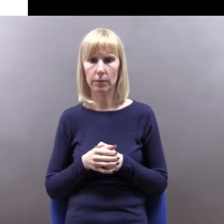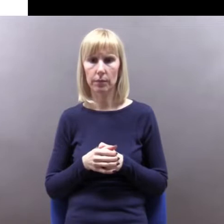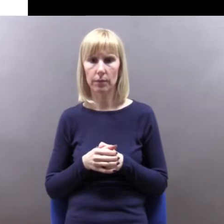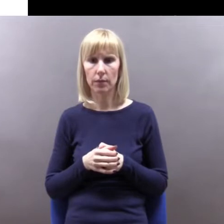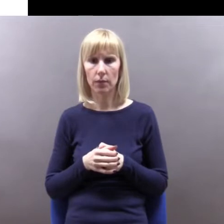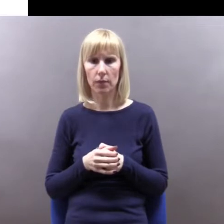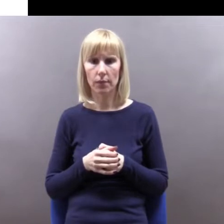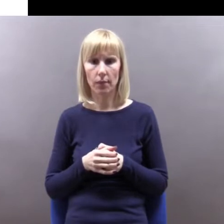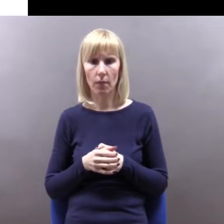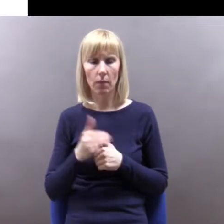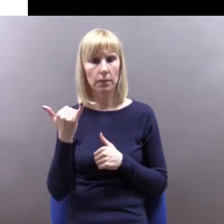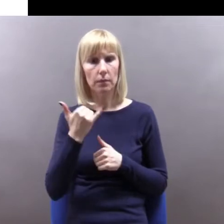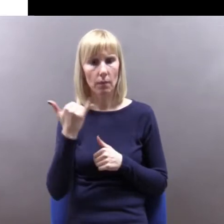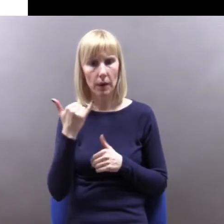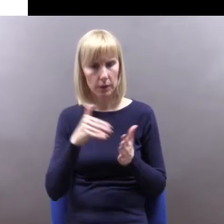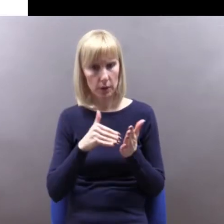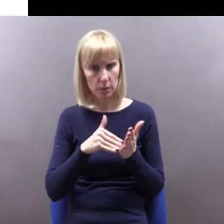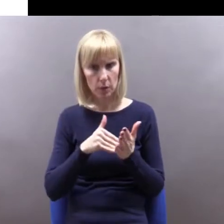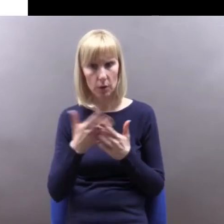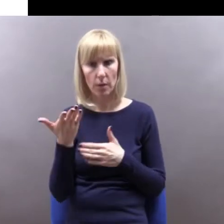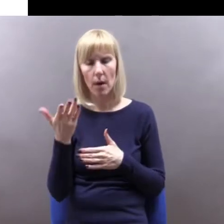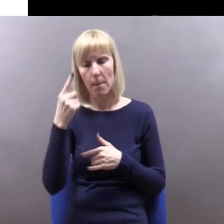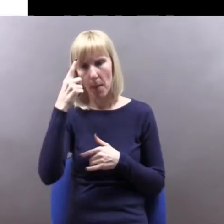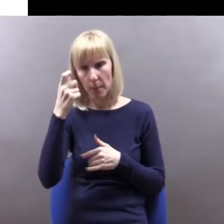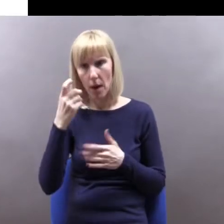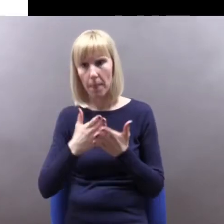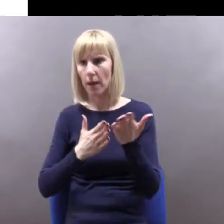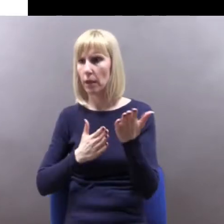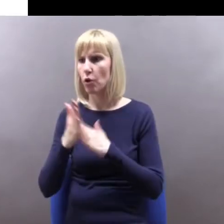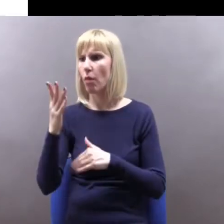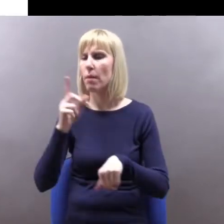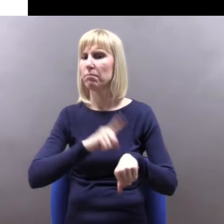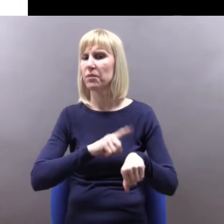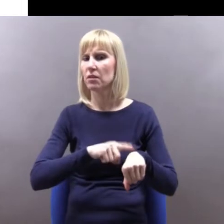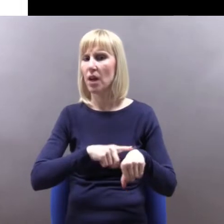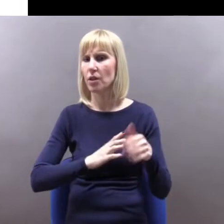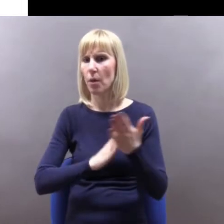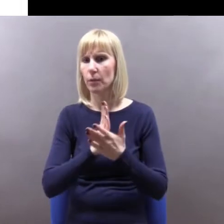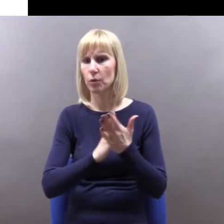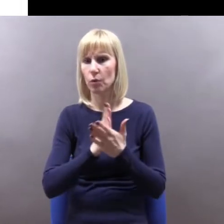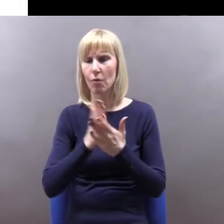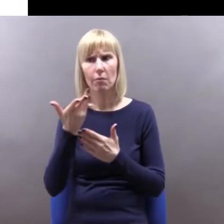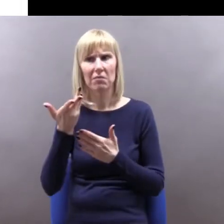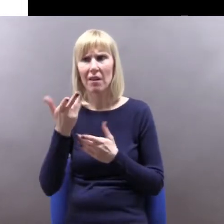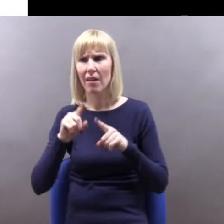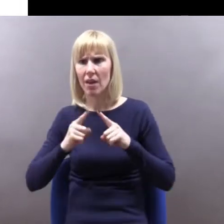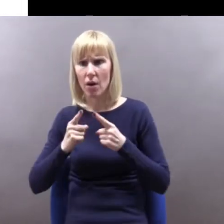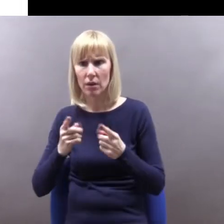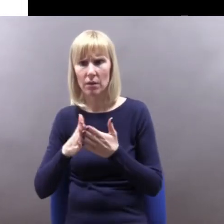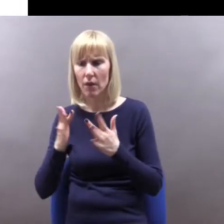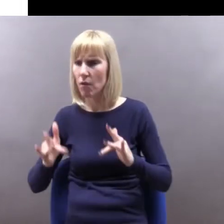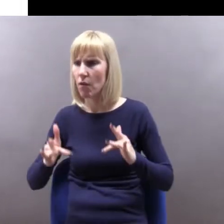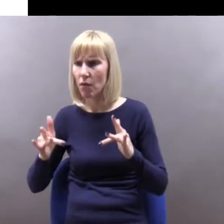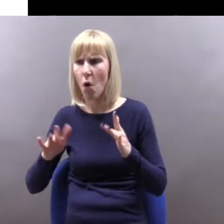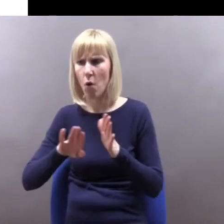osób poruszających się na wózku w ilości 20 osób, bo teraz wyobraźcie sobie Państwo, że te 20 osób musi